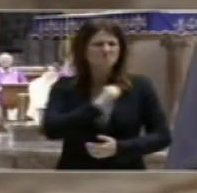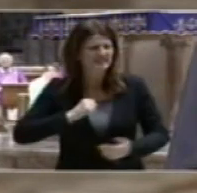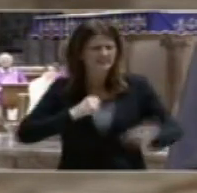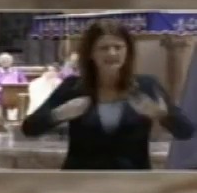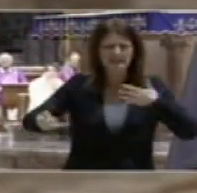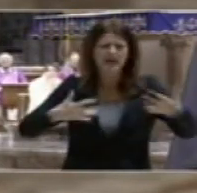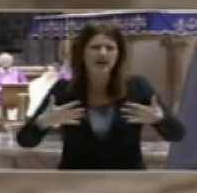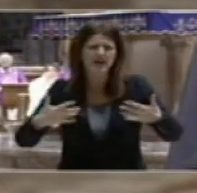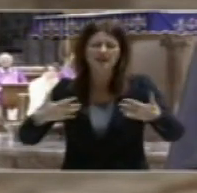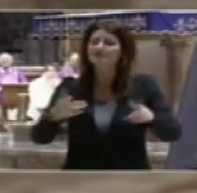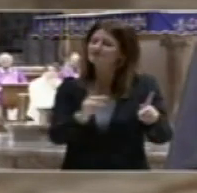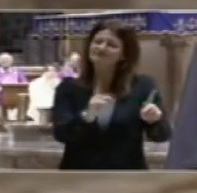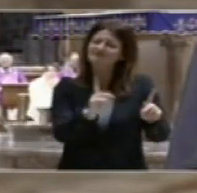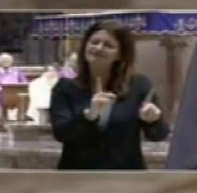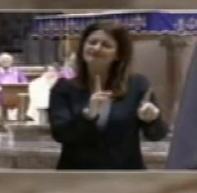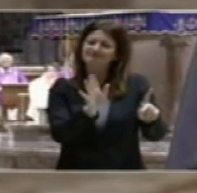dall'impazienza,